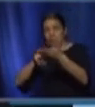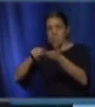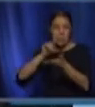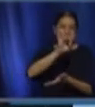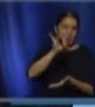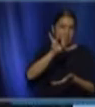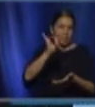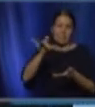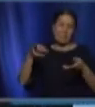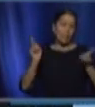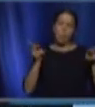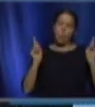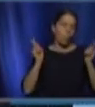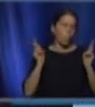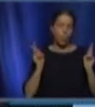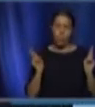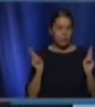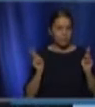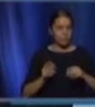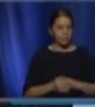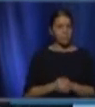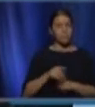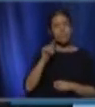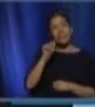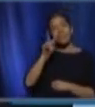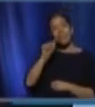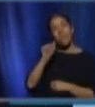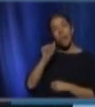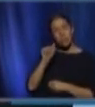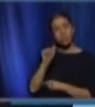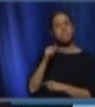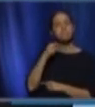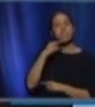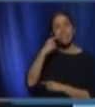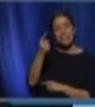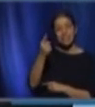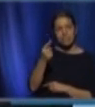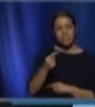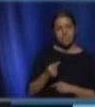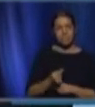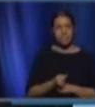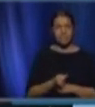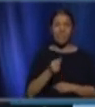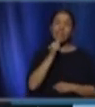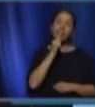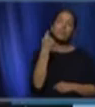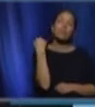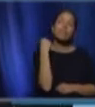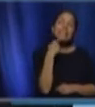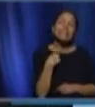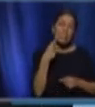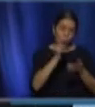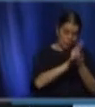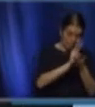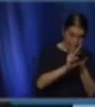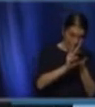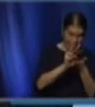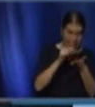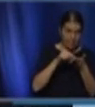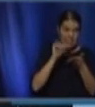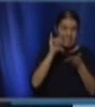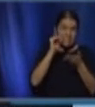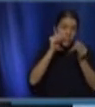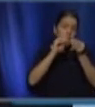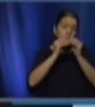une baisse soutenue puis une réévaluation dans 2 semaines? J'imagine que vous avez sur papier un objectif, un chiffre précis que vous aimeriez atteindre pour être